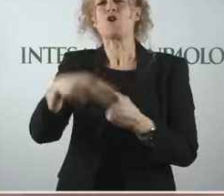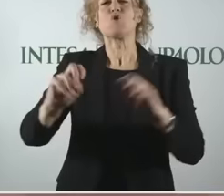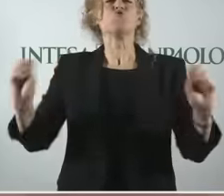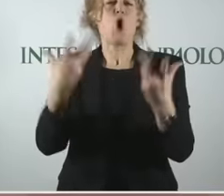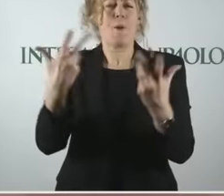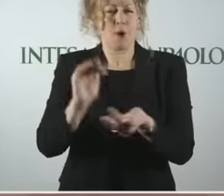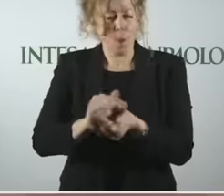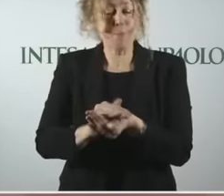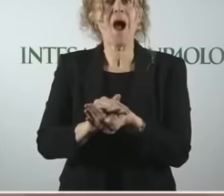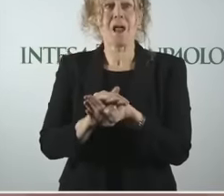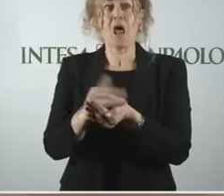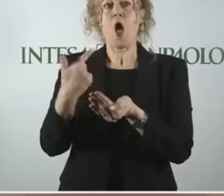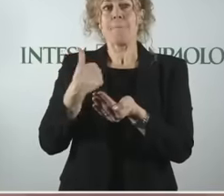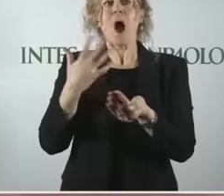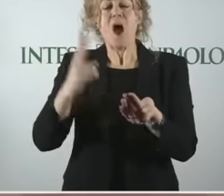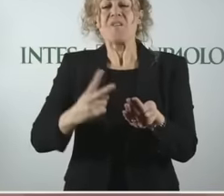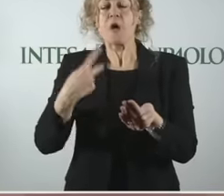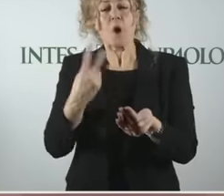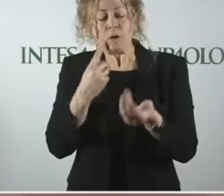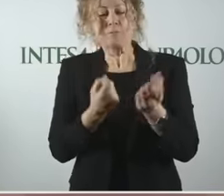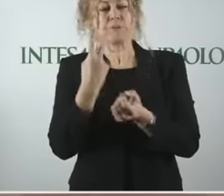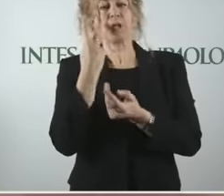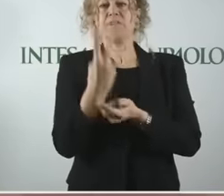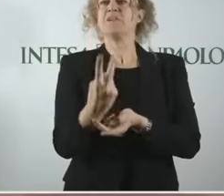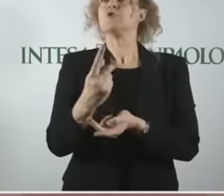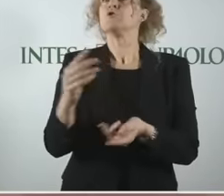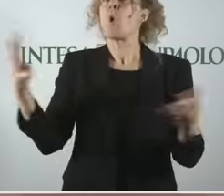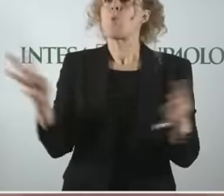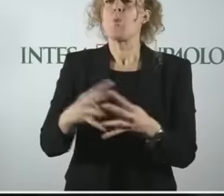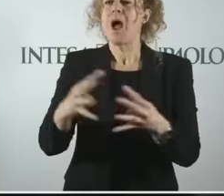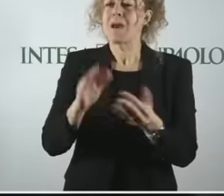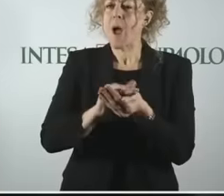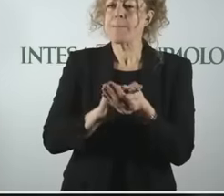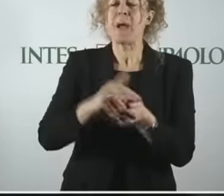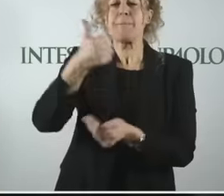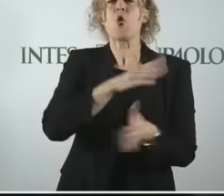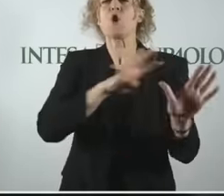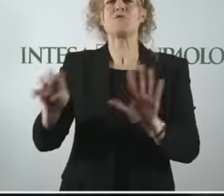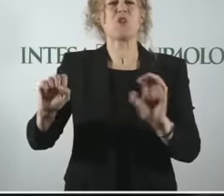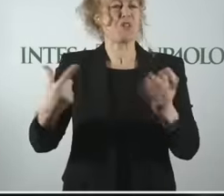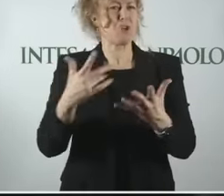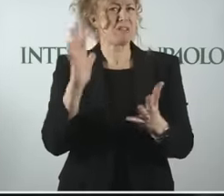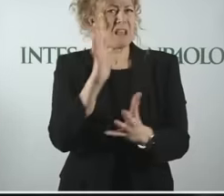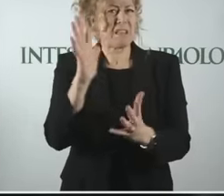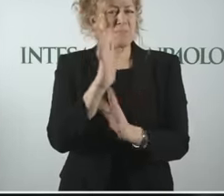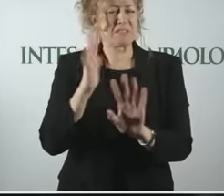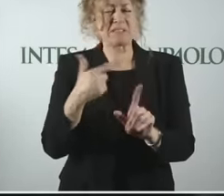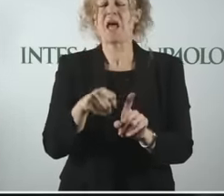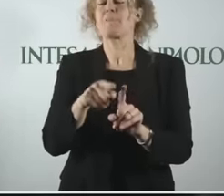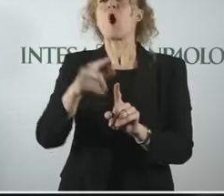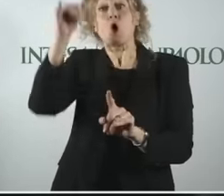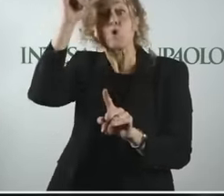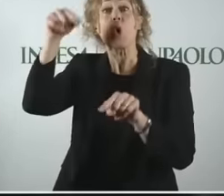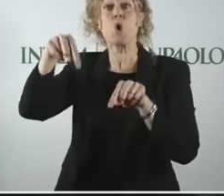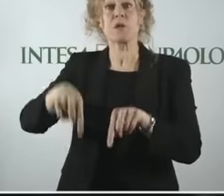mi sono imbattuto in una guerra del pane che si è tenuta a Torino nel 1917 se non sbaglio e a questo punto